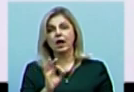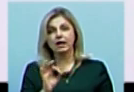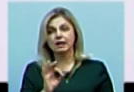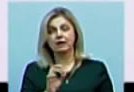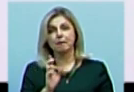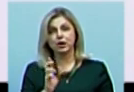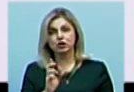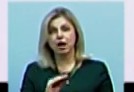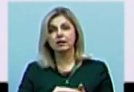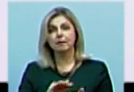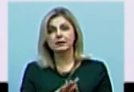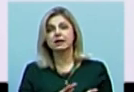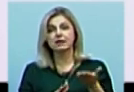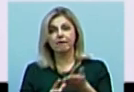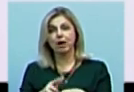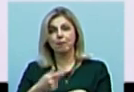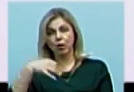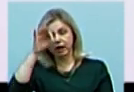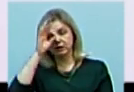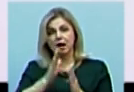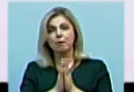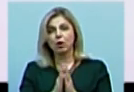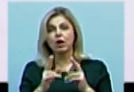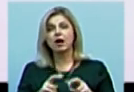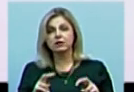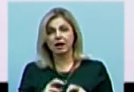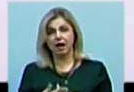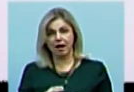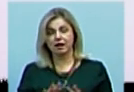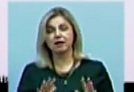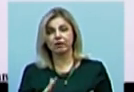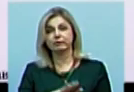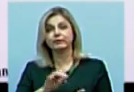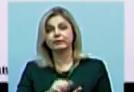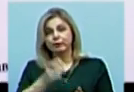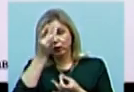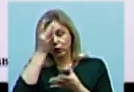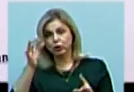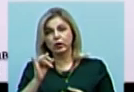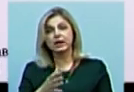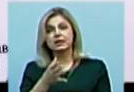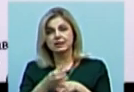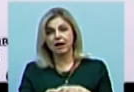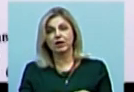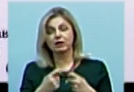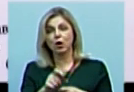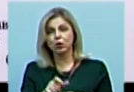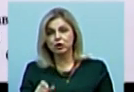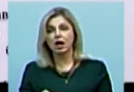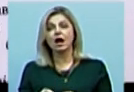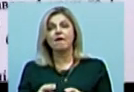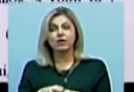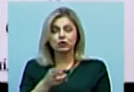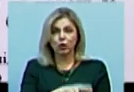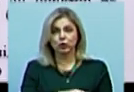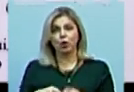Брижатий написав заяву в поліцію з проханням розслідувати випадок вандалізму і змусити порушників – відшкодовувати збиток у